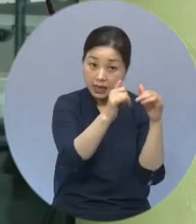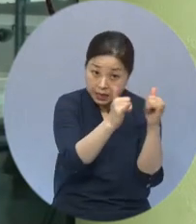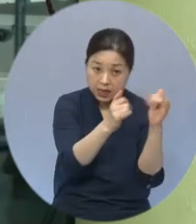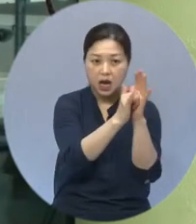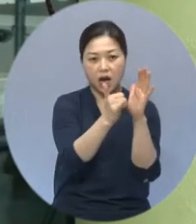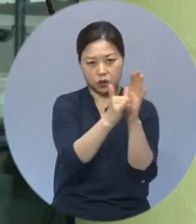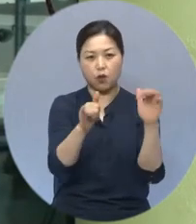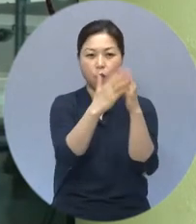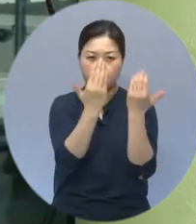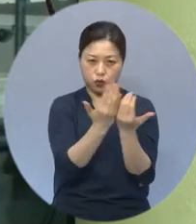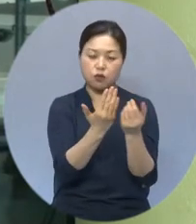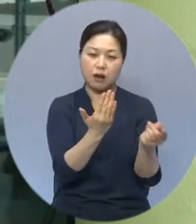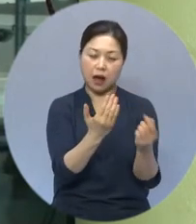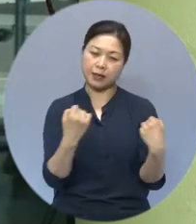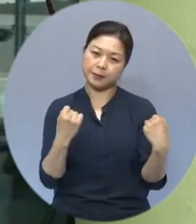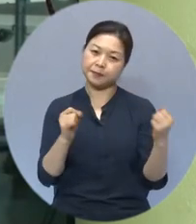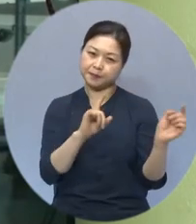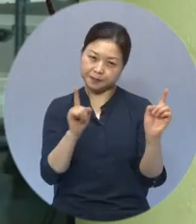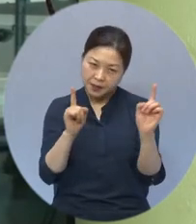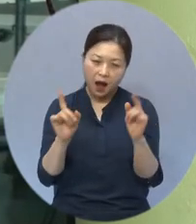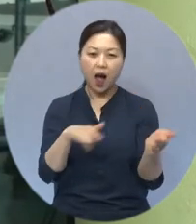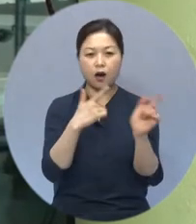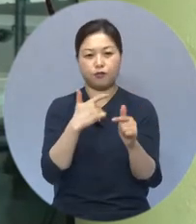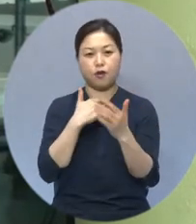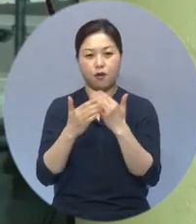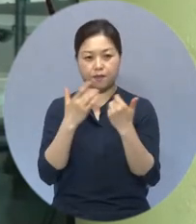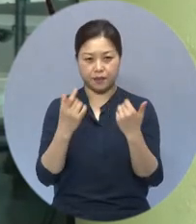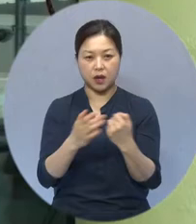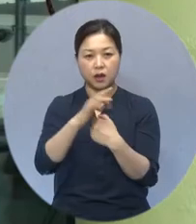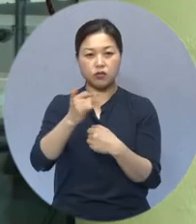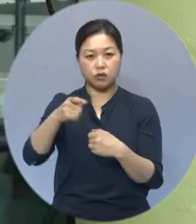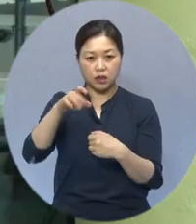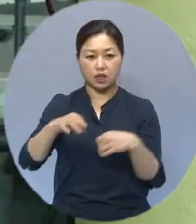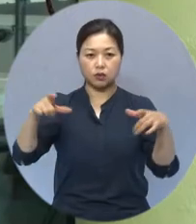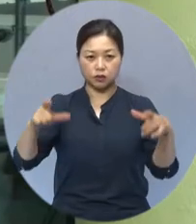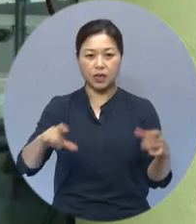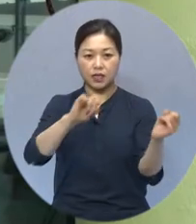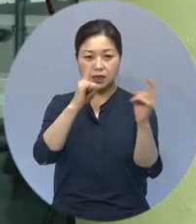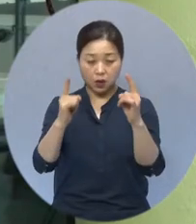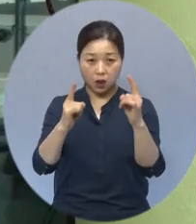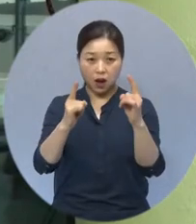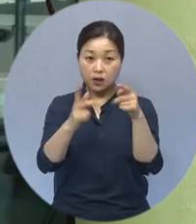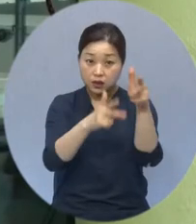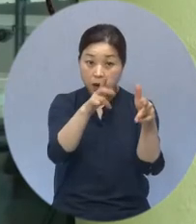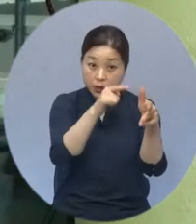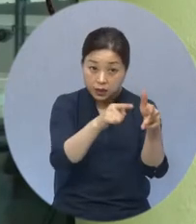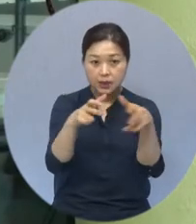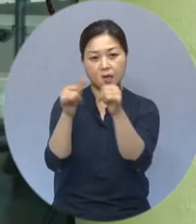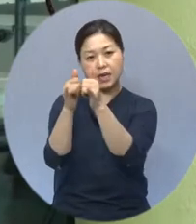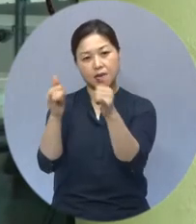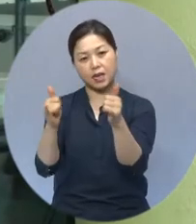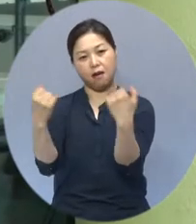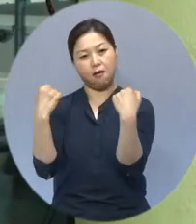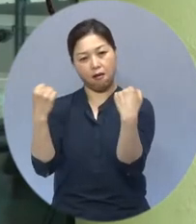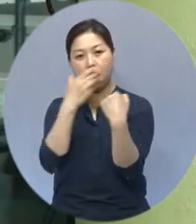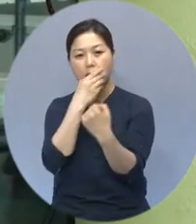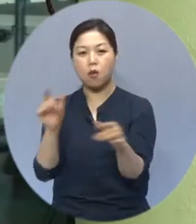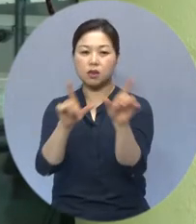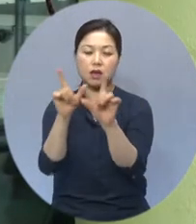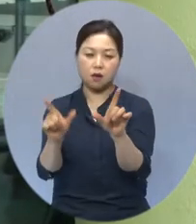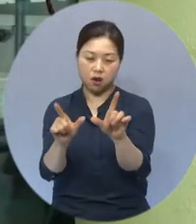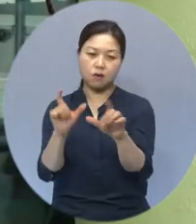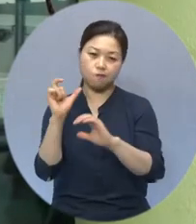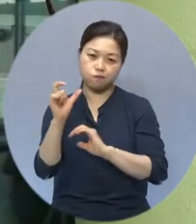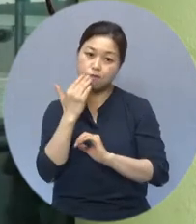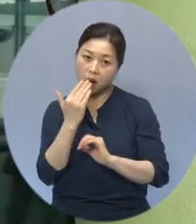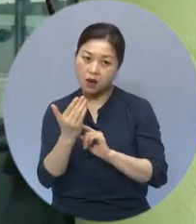생기 가득한 하루를 보냈습니다. 순창군의 이런 재활 프로그램이 장애인이 건강하고 행복한 삶을 유지하는 데큰 도움이